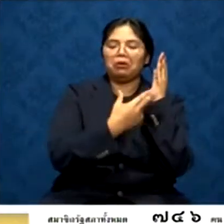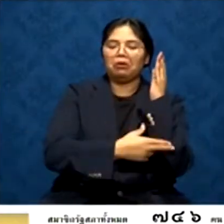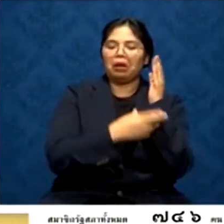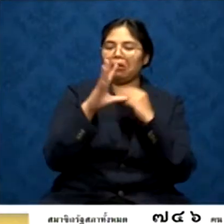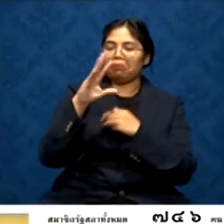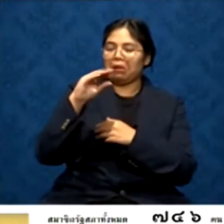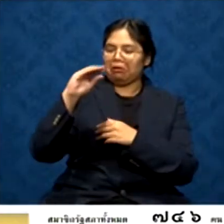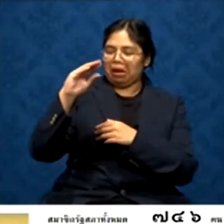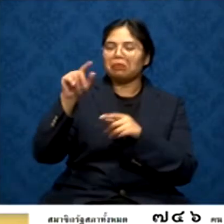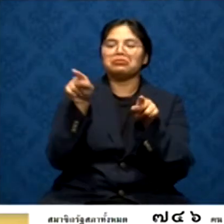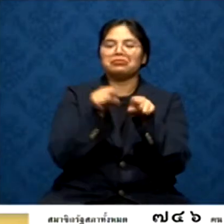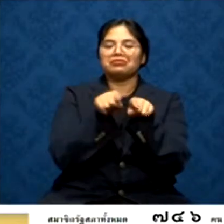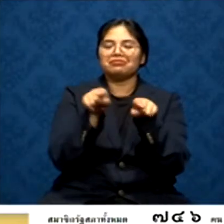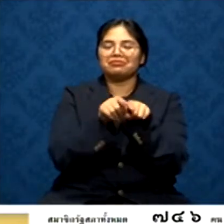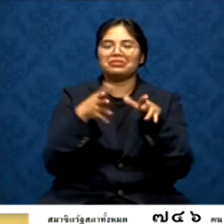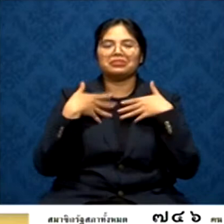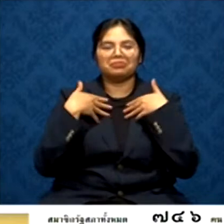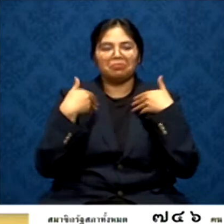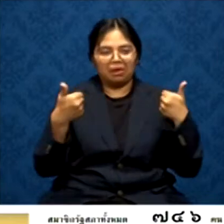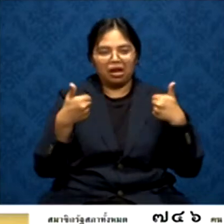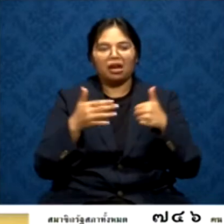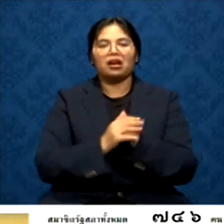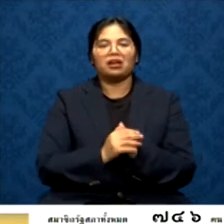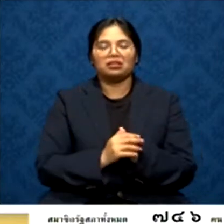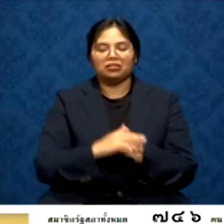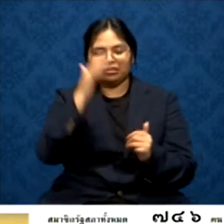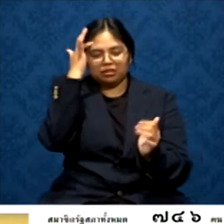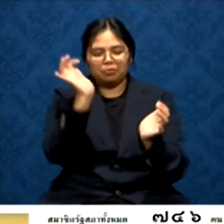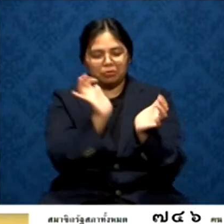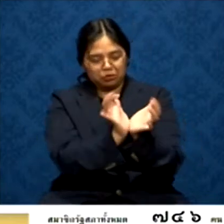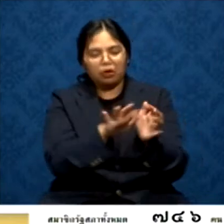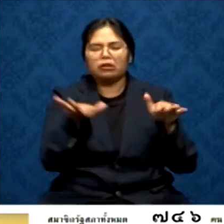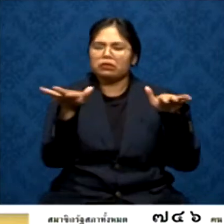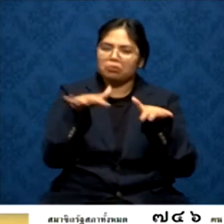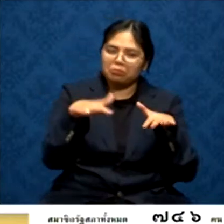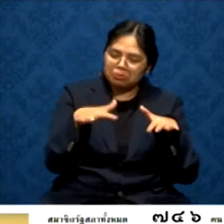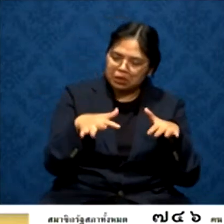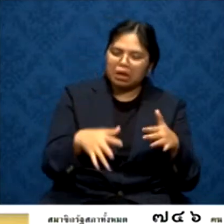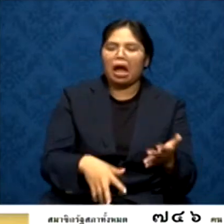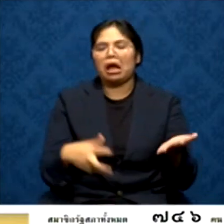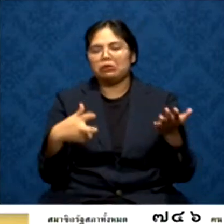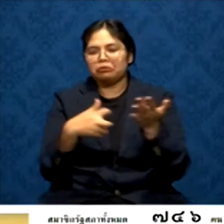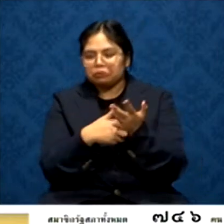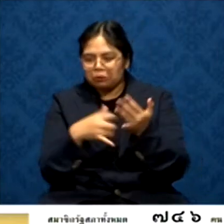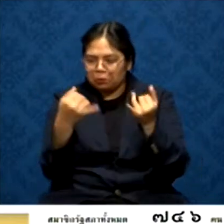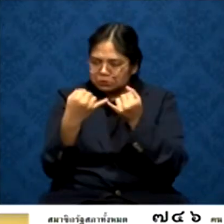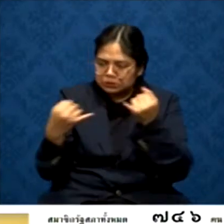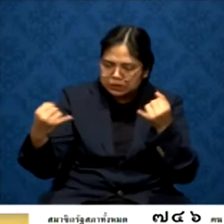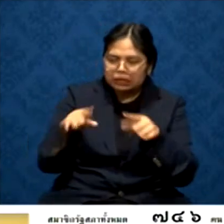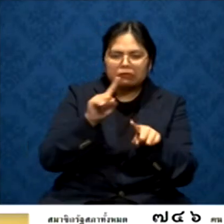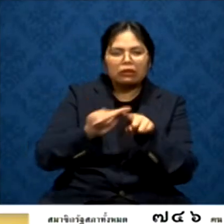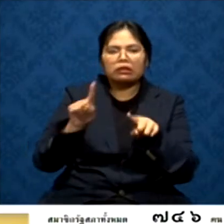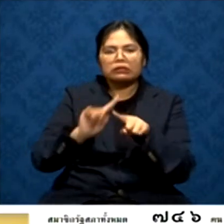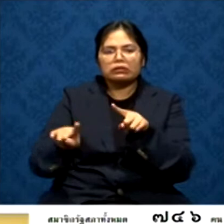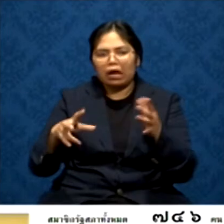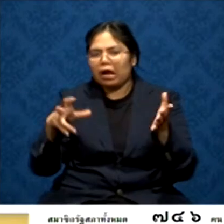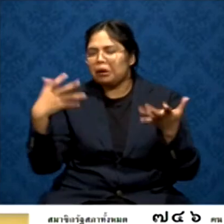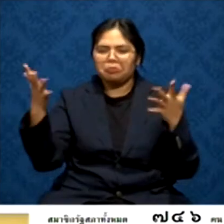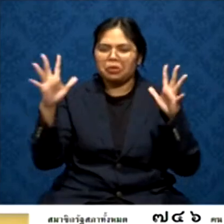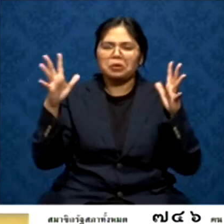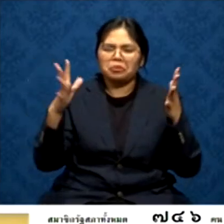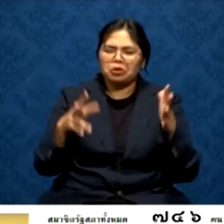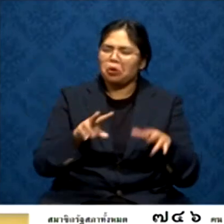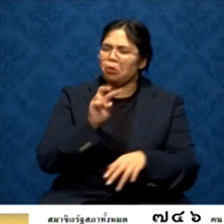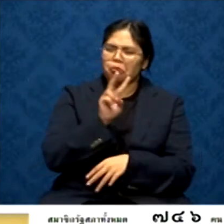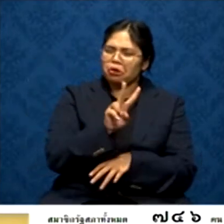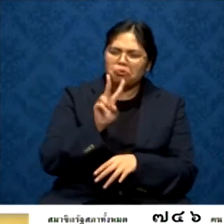ำรวจธรรมดาแบบคุณประวินตำรวจที่ไม่มีตั๋วช้างไม่มีตั๋วแมมมอสโคตรเทพ